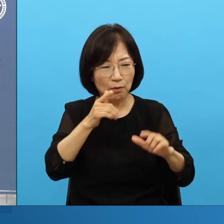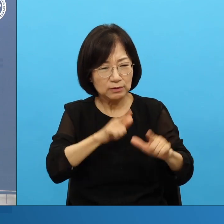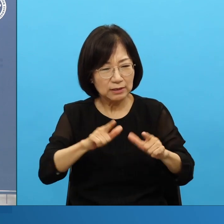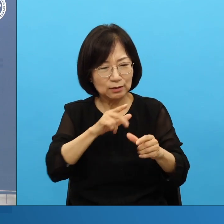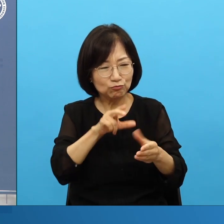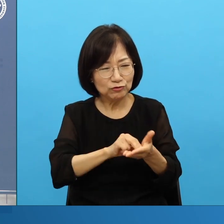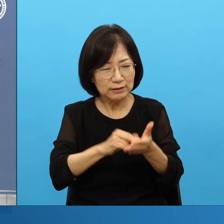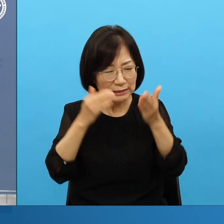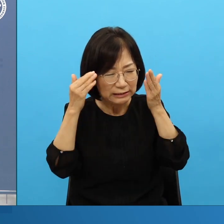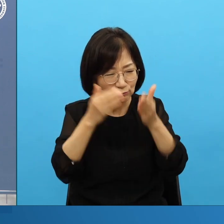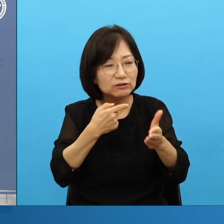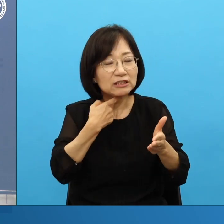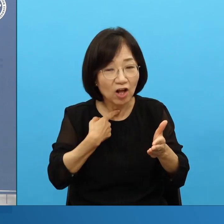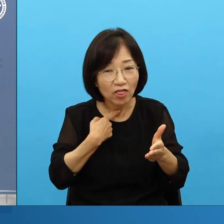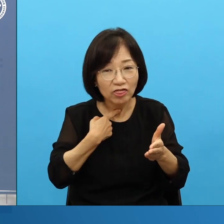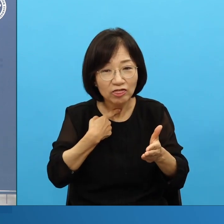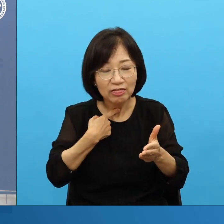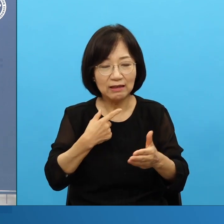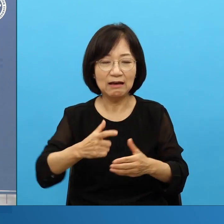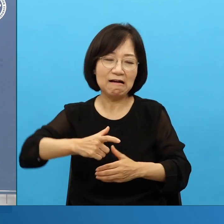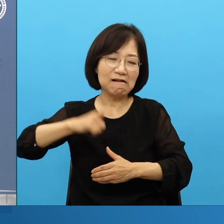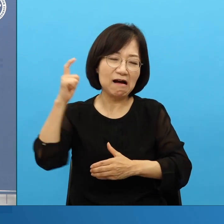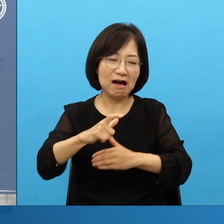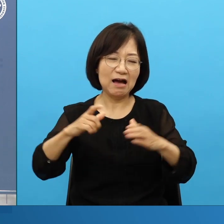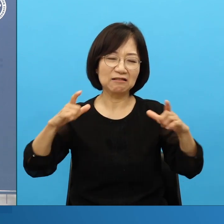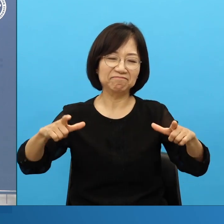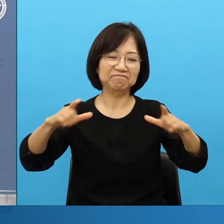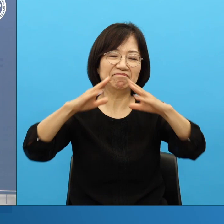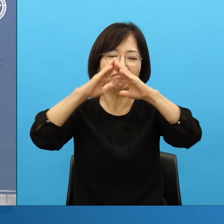This is so important. 꼭 참고해야